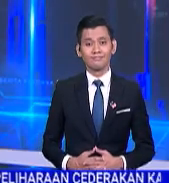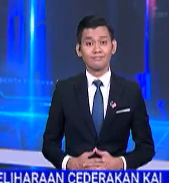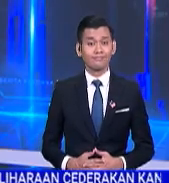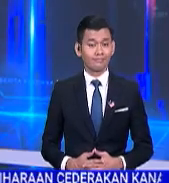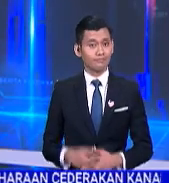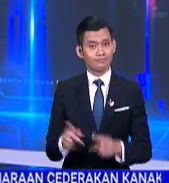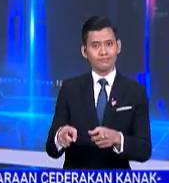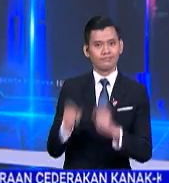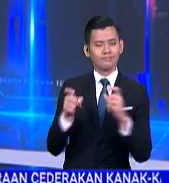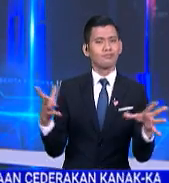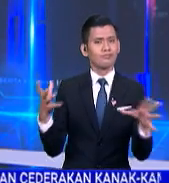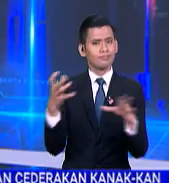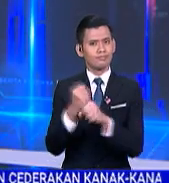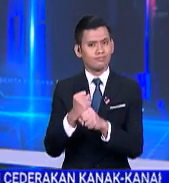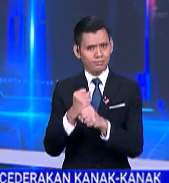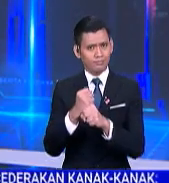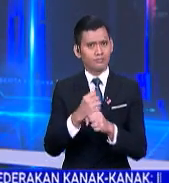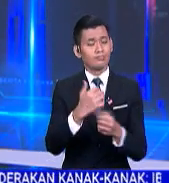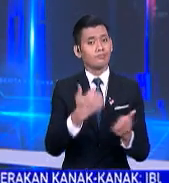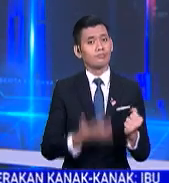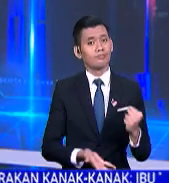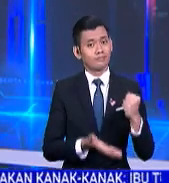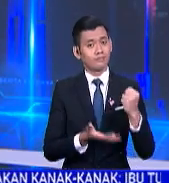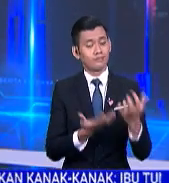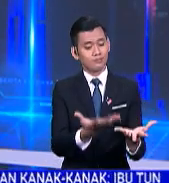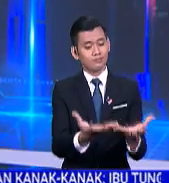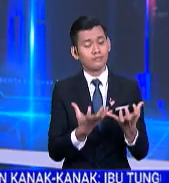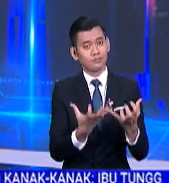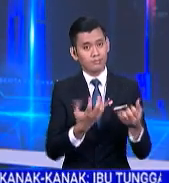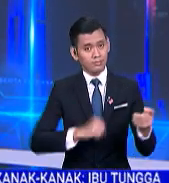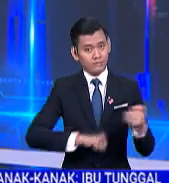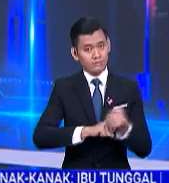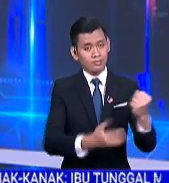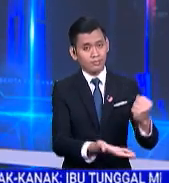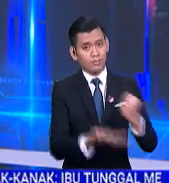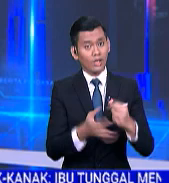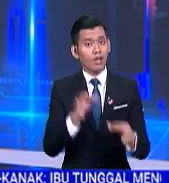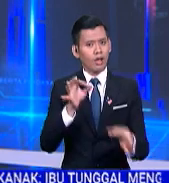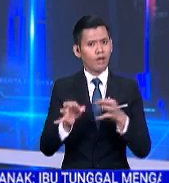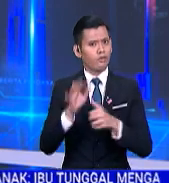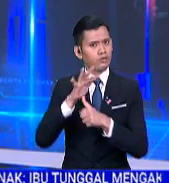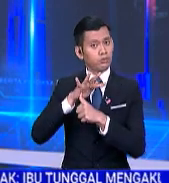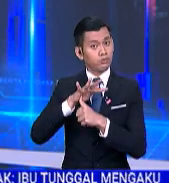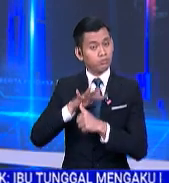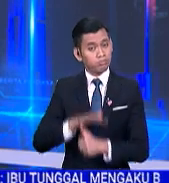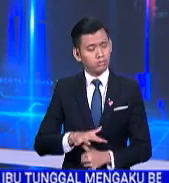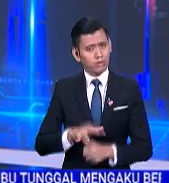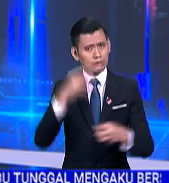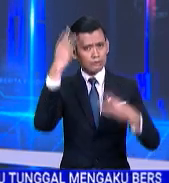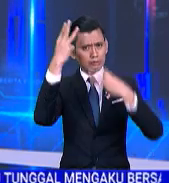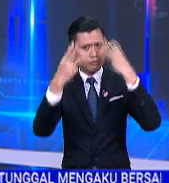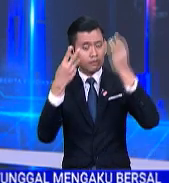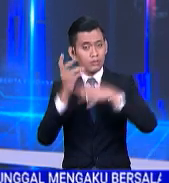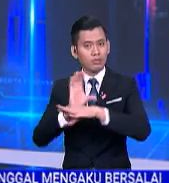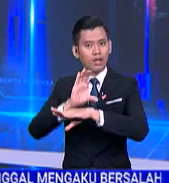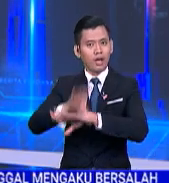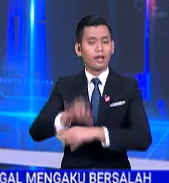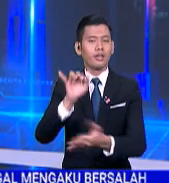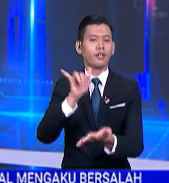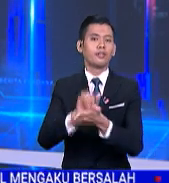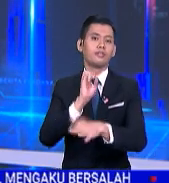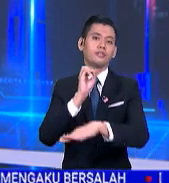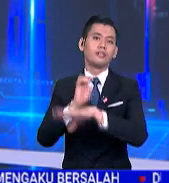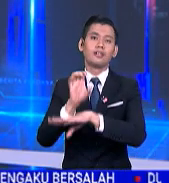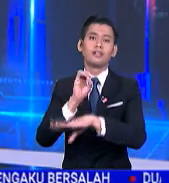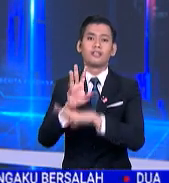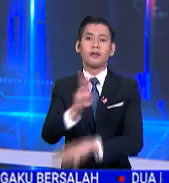Segera dapatkan bantuan jika mengalami tekanan atau kerisauan melampau. Itu pesanan Menteri Kesihatan Khairi